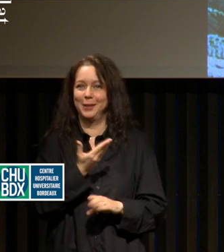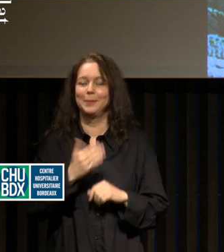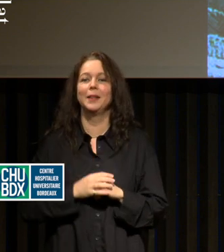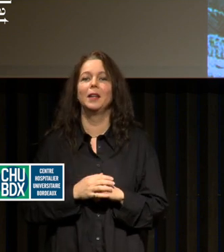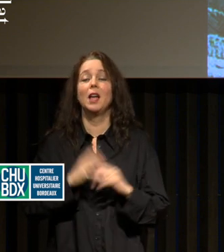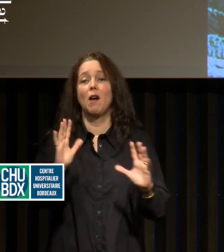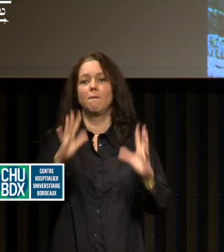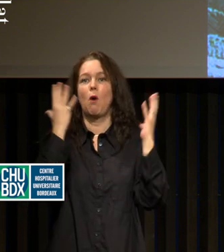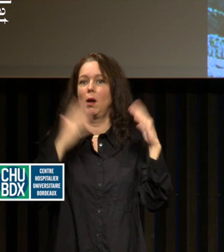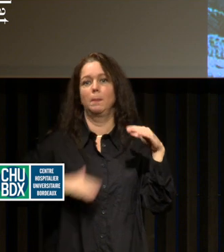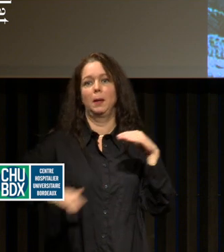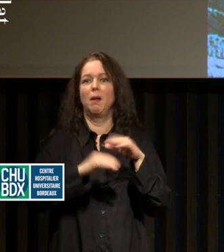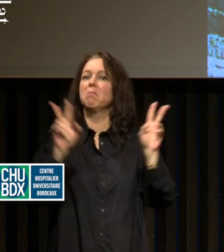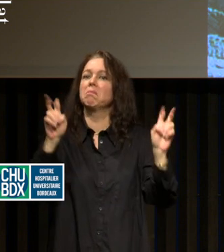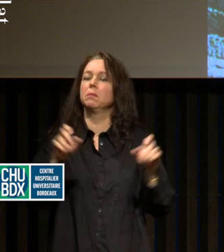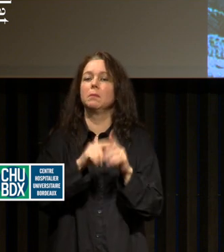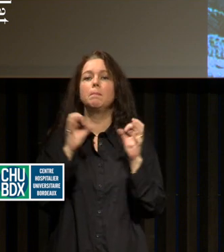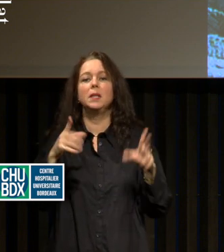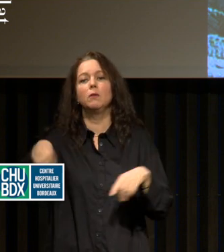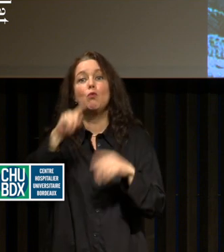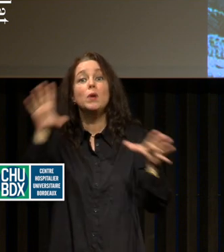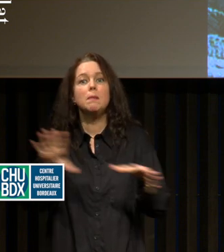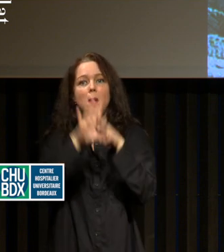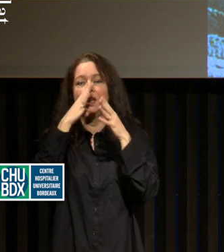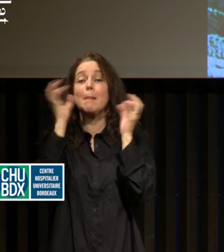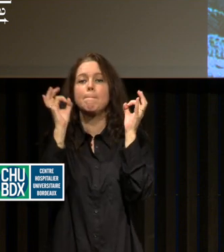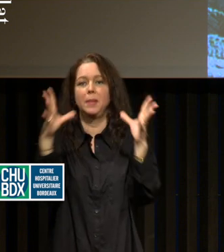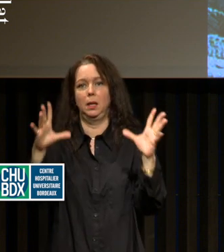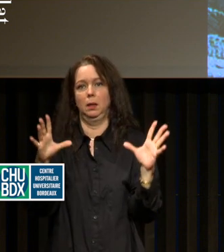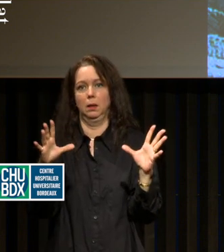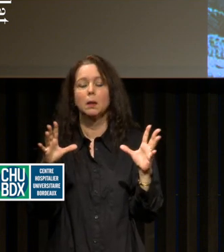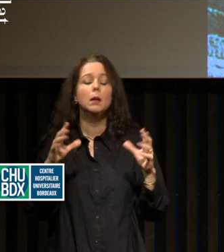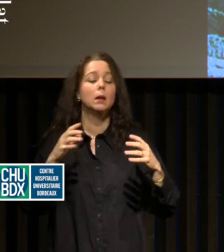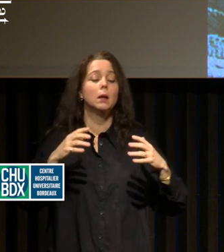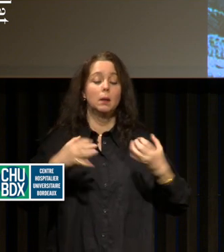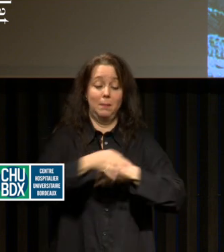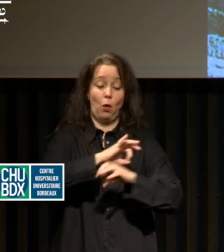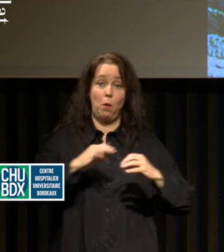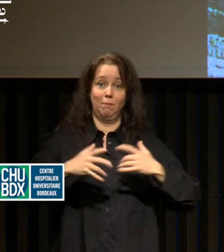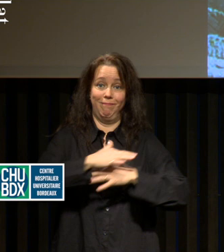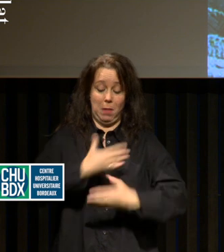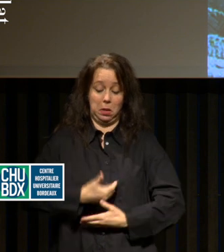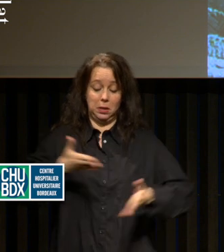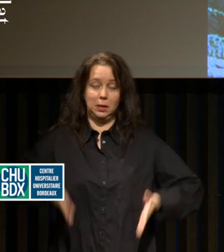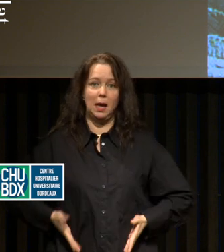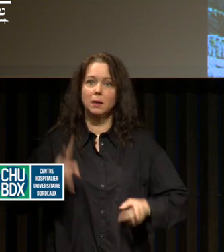forêt primaire, c'est exactement comme ça qu'il faut penser les choses. Dans notre microbiote intestinal, il y a un